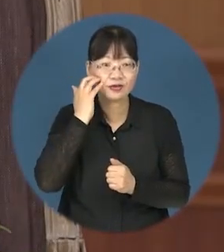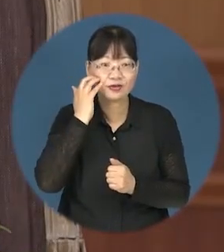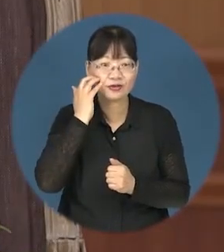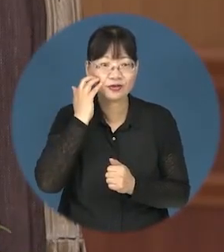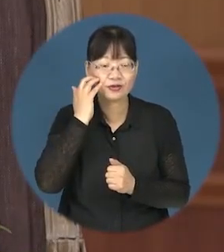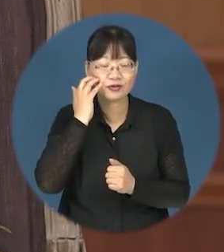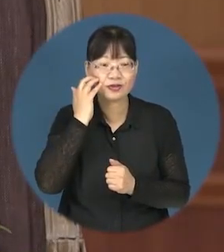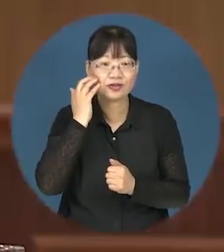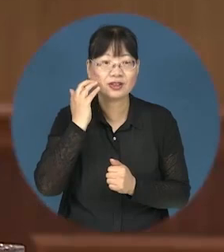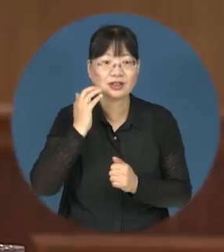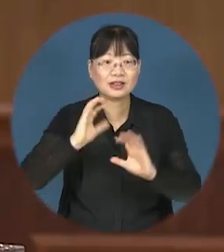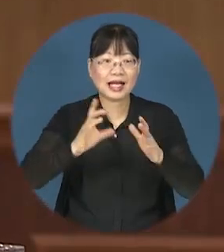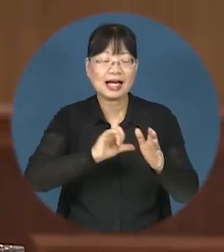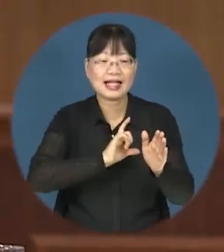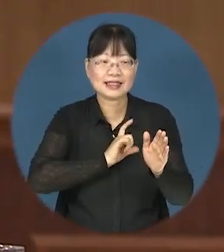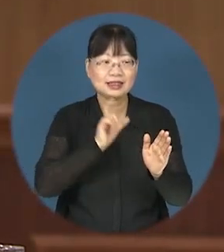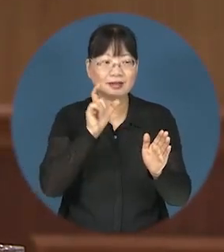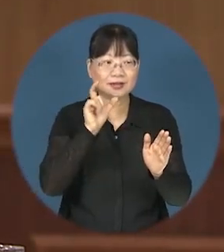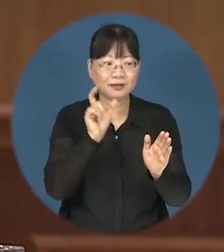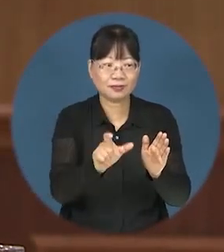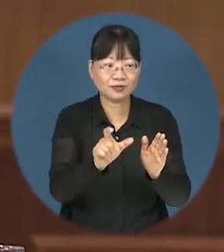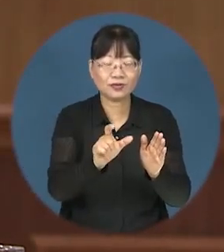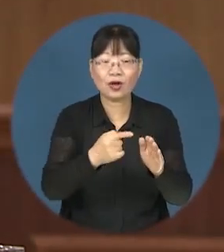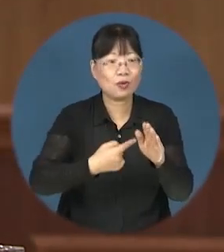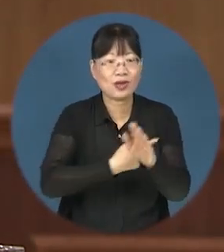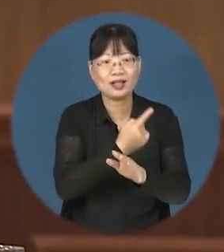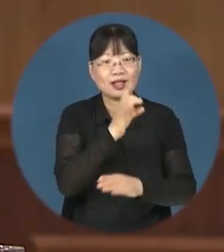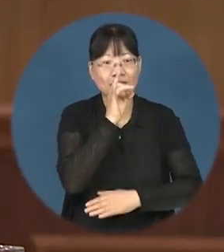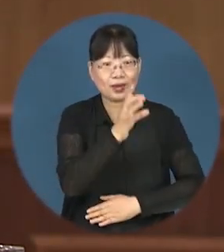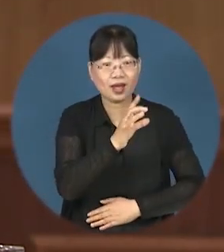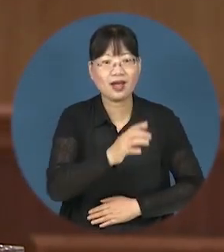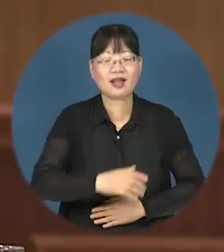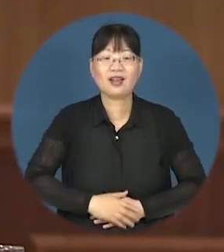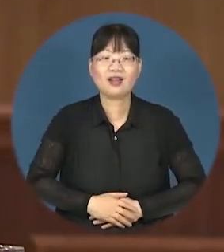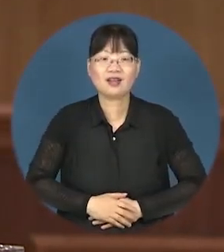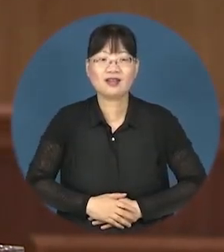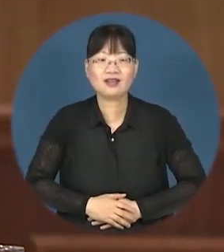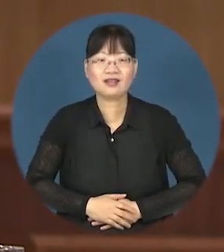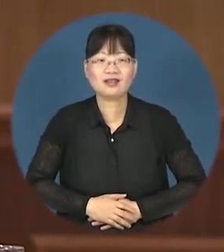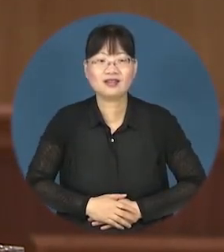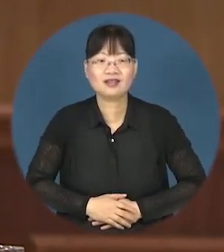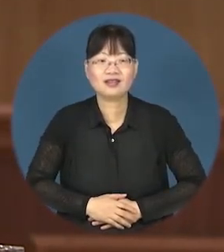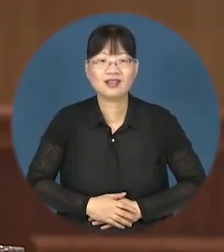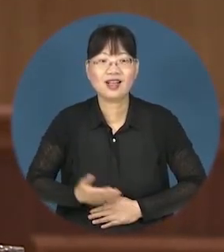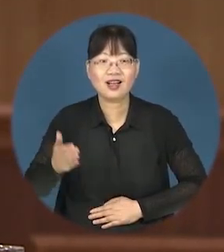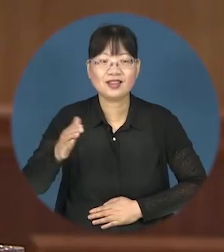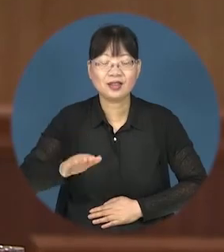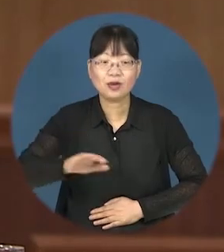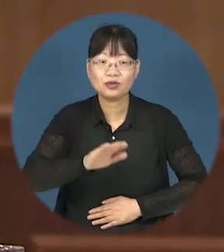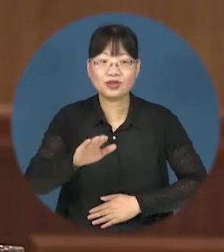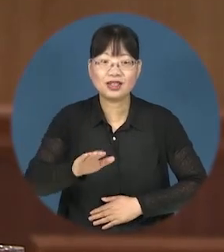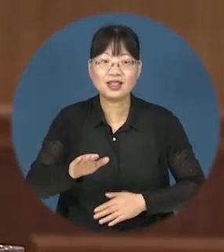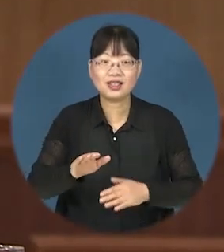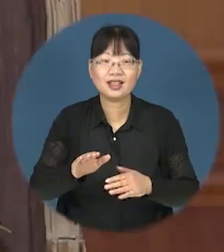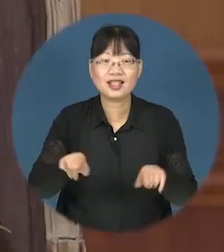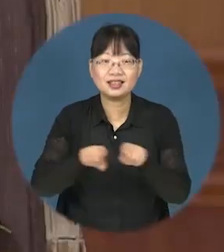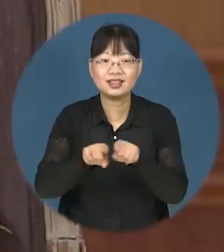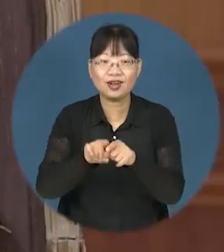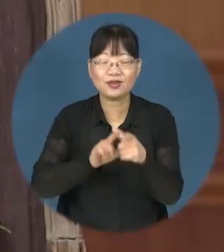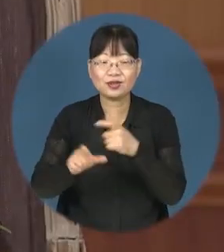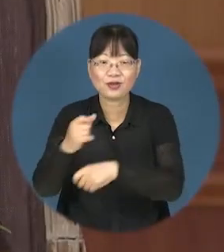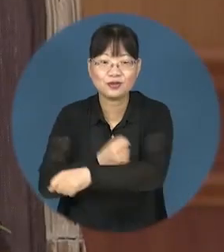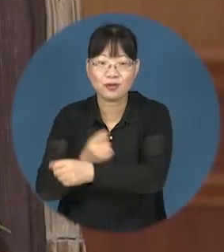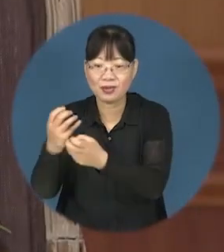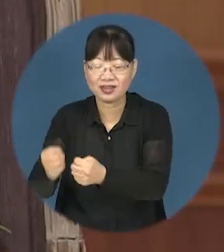없다 라고 말씀하시더라구요 우리가 지도 혹시 될줄 몰고 내내 구겨 번씩 곰이 많이 드셔 펜 4 4